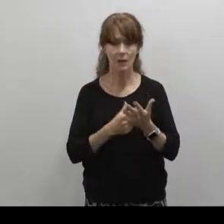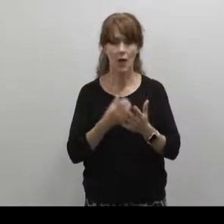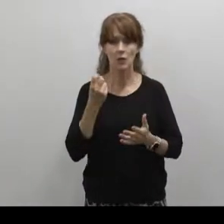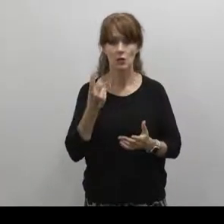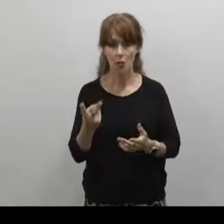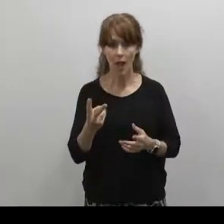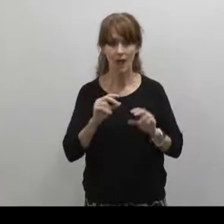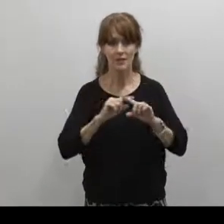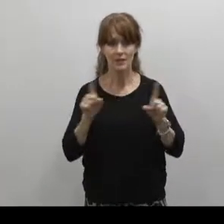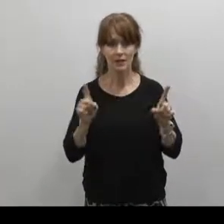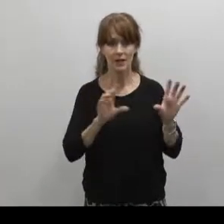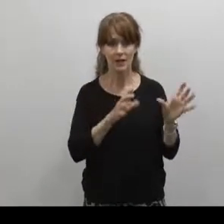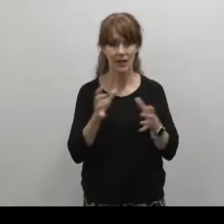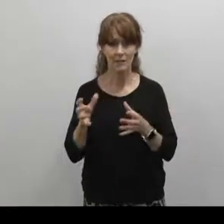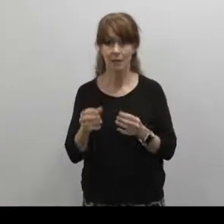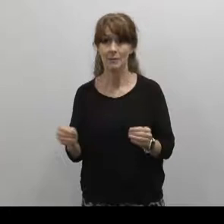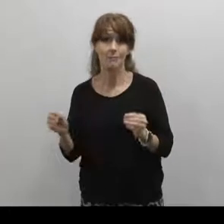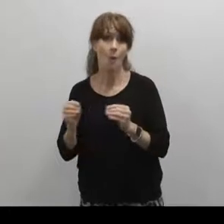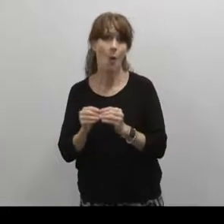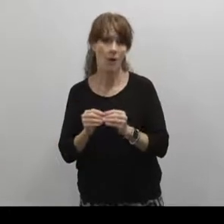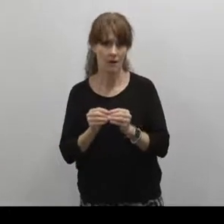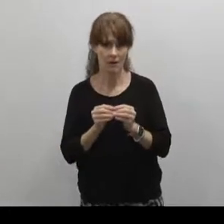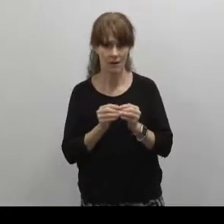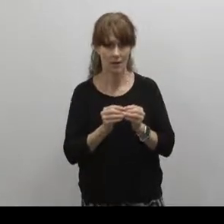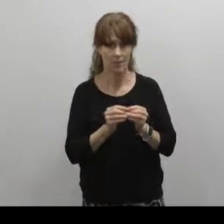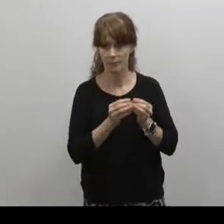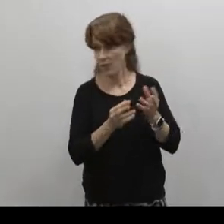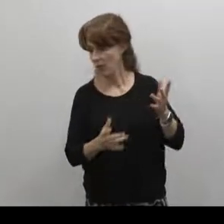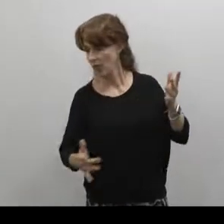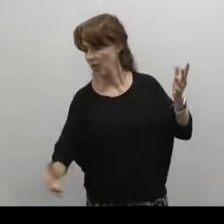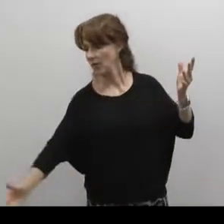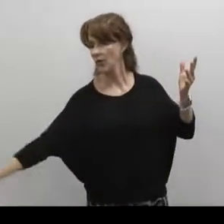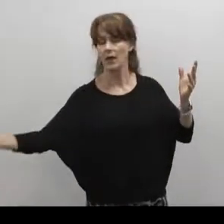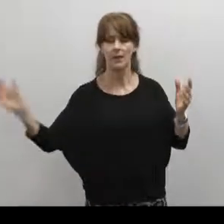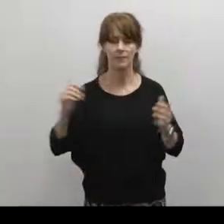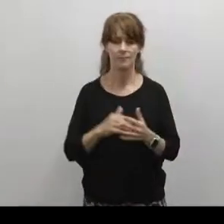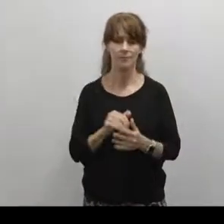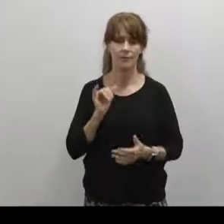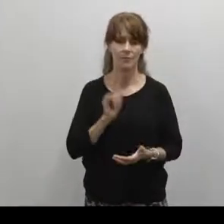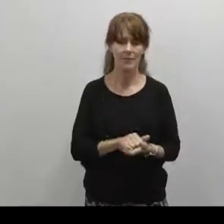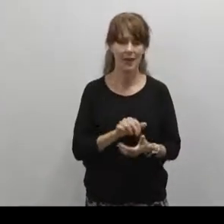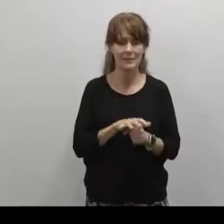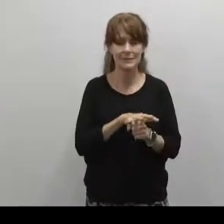ca pra tham bằng bố đã miên nị rõn trả phim